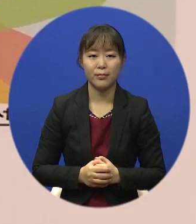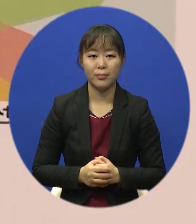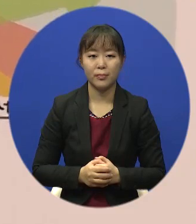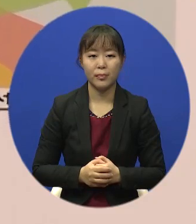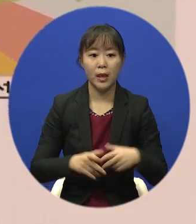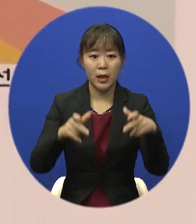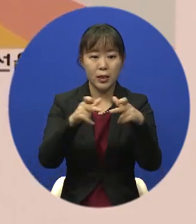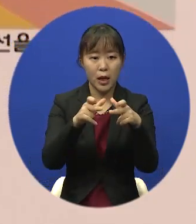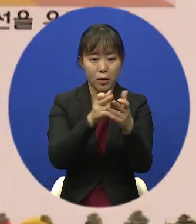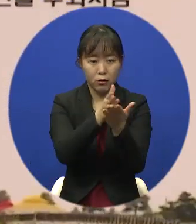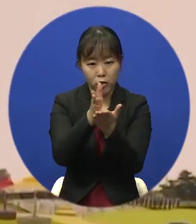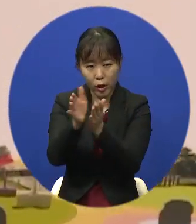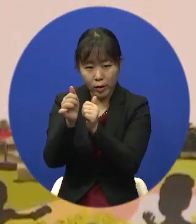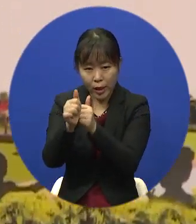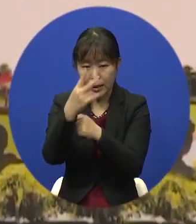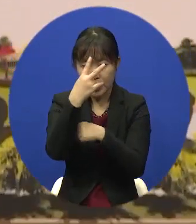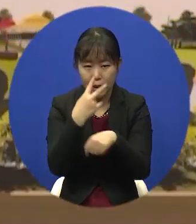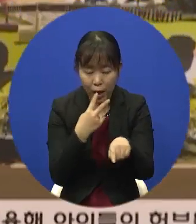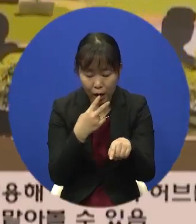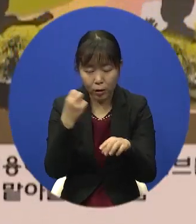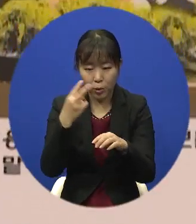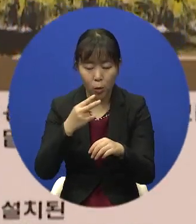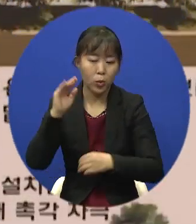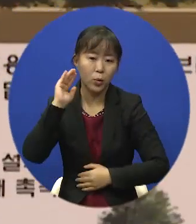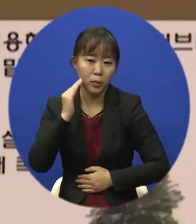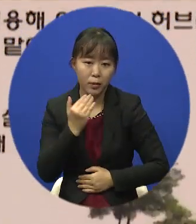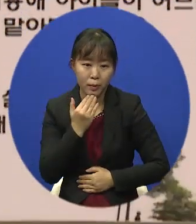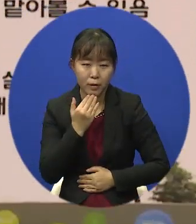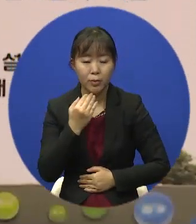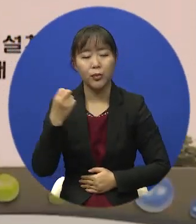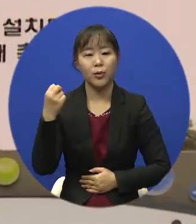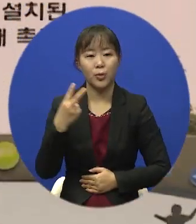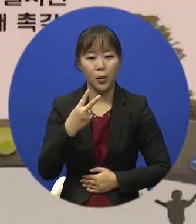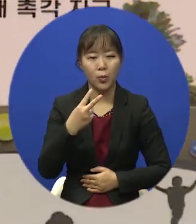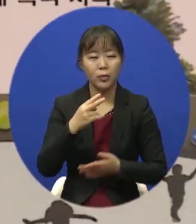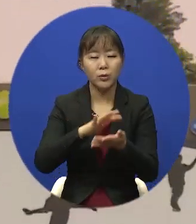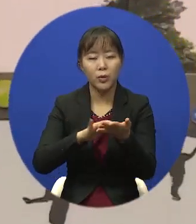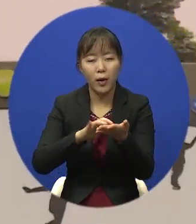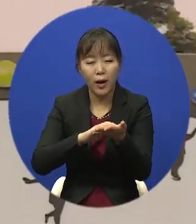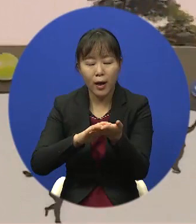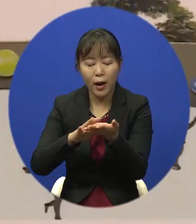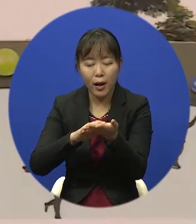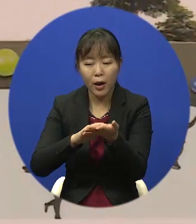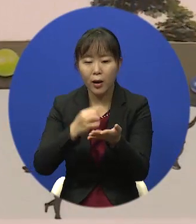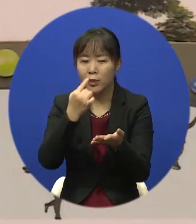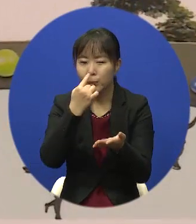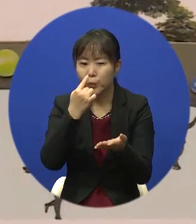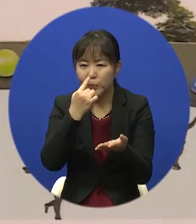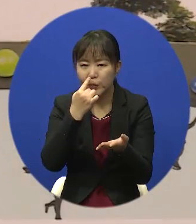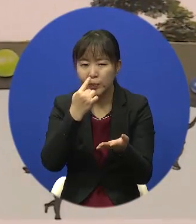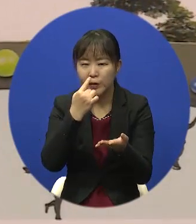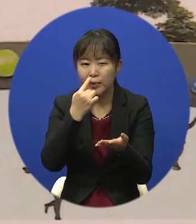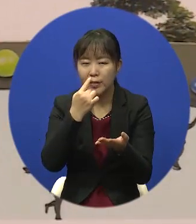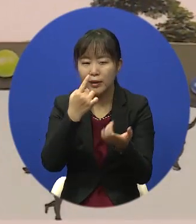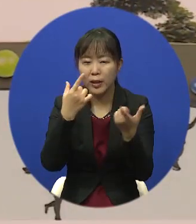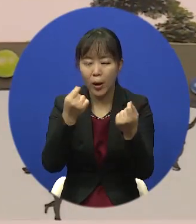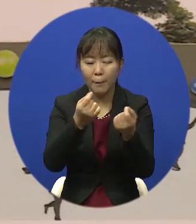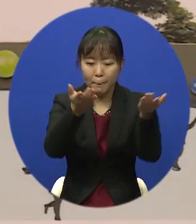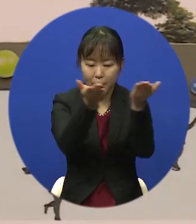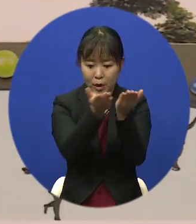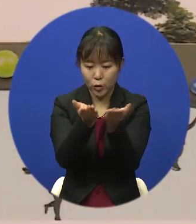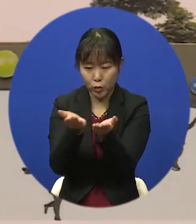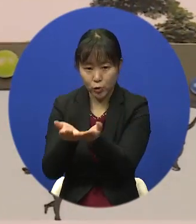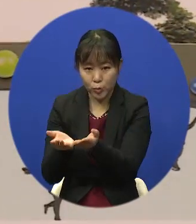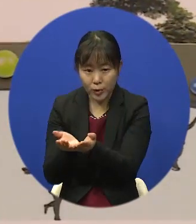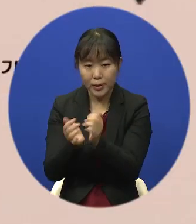장애 유형을 고려해 시각 코너, 청각 코너, 촉각 코너, 후각 코너 등 맞춤형 공간을